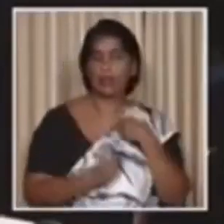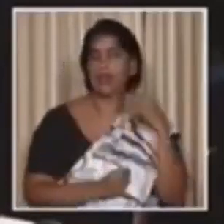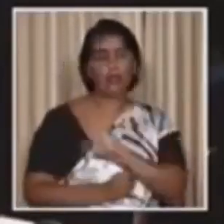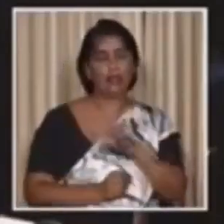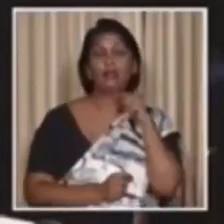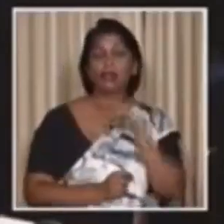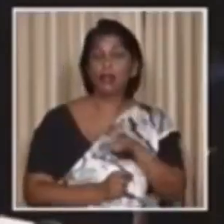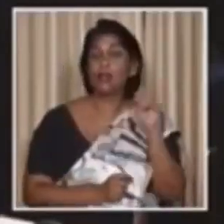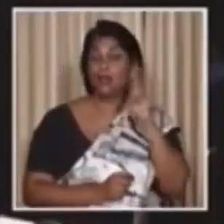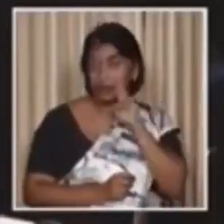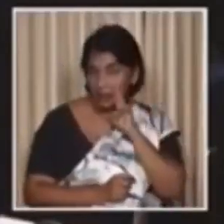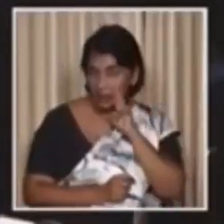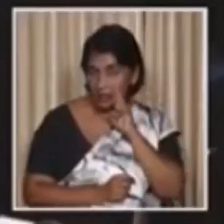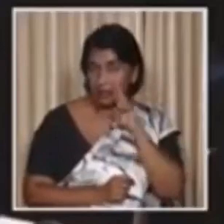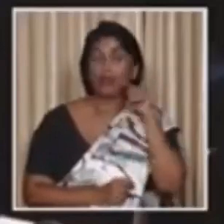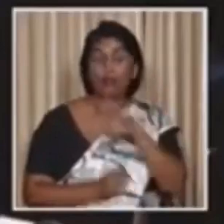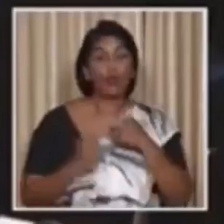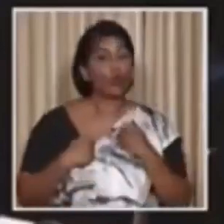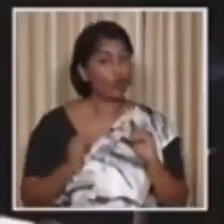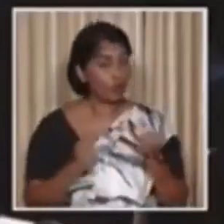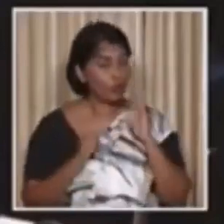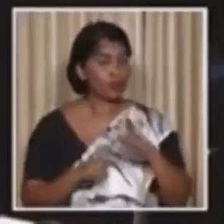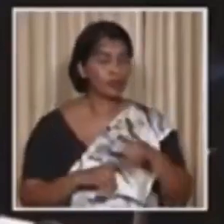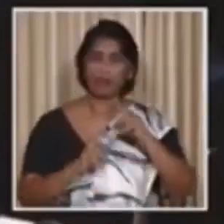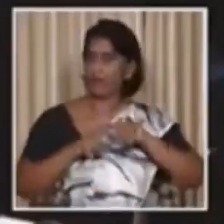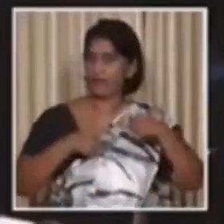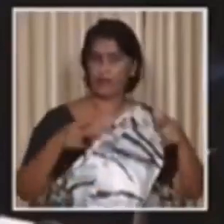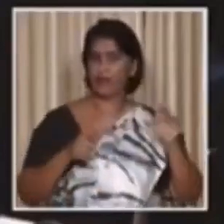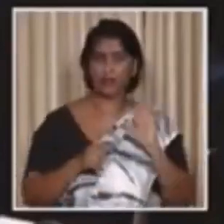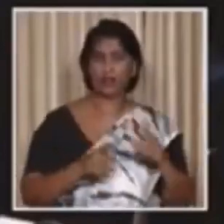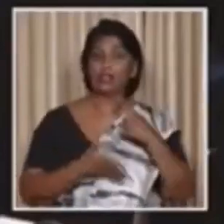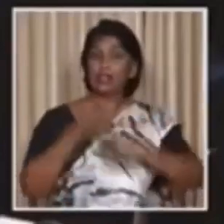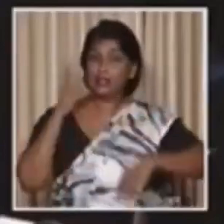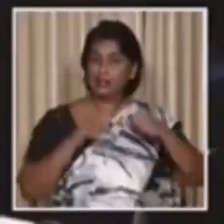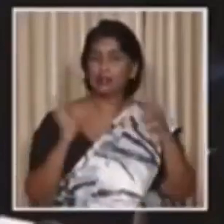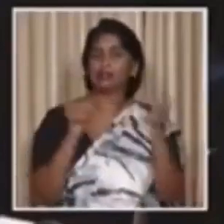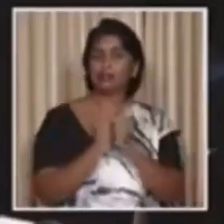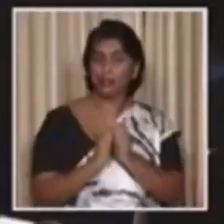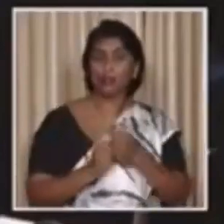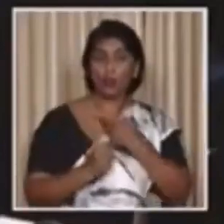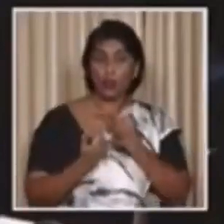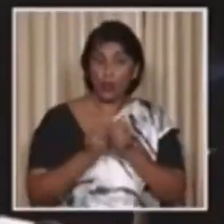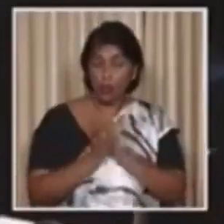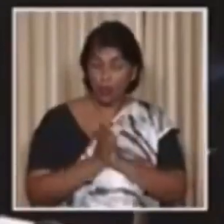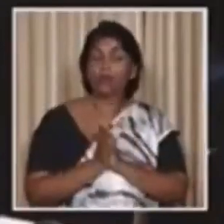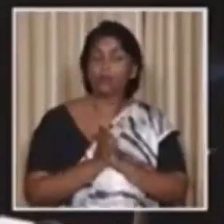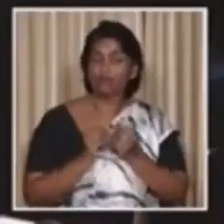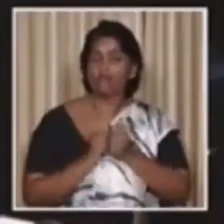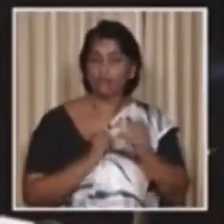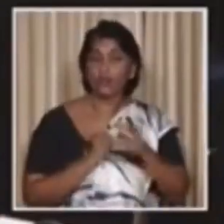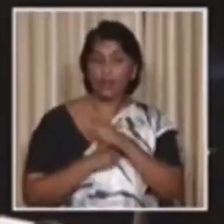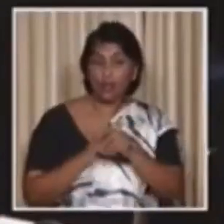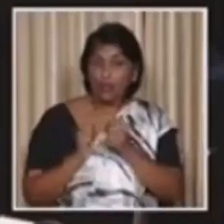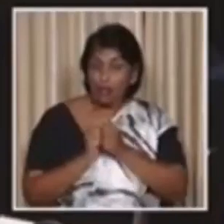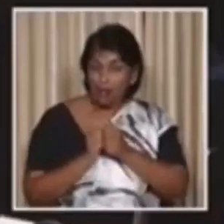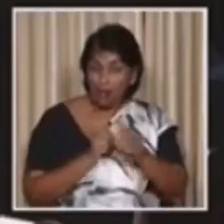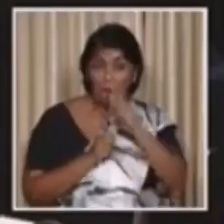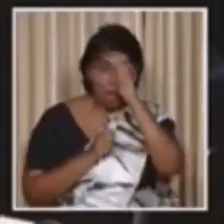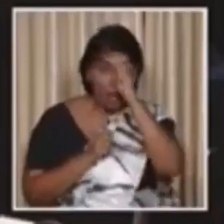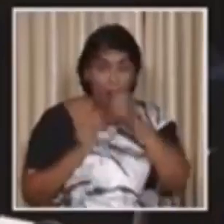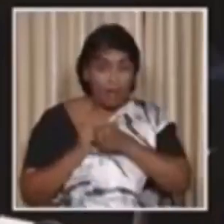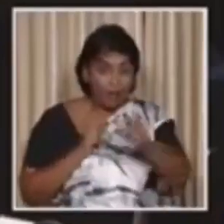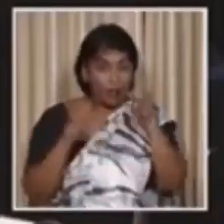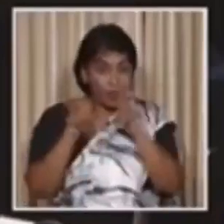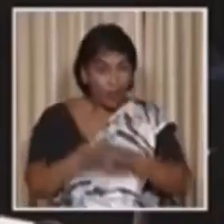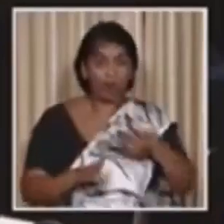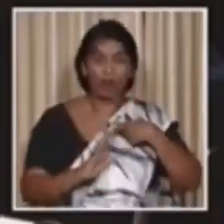නිසා රනිල් වික්‍රමසිංහ මේ උත්සාහ කරමින් තිබෙනාන් කවරක්වත් නෙවෙයි. ඡන්ද අකුල්ලා තමන්ගේ මාමගේ පාර යන්න. ඒ මාමගේ පාර අපේ රට